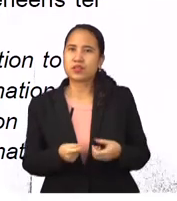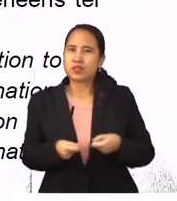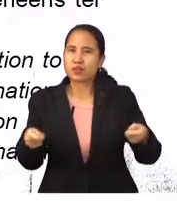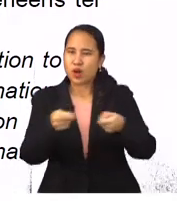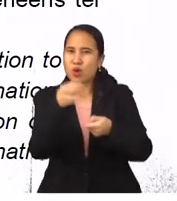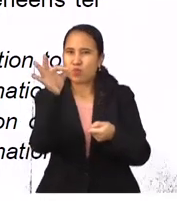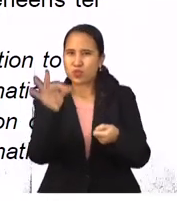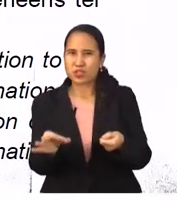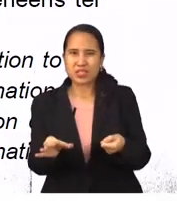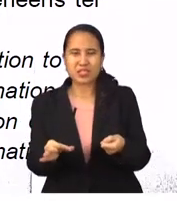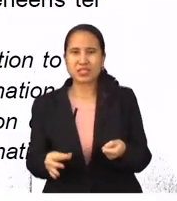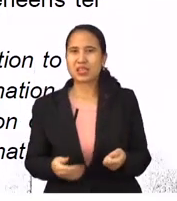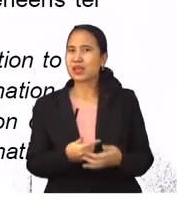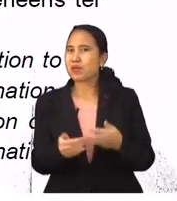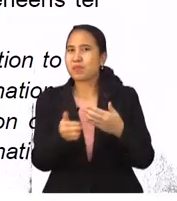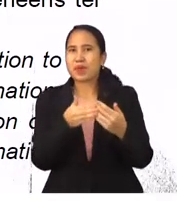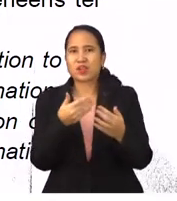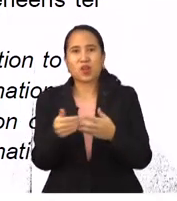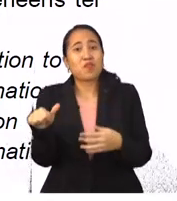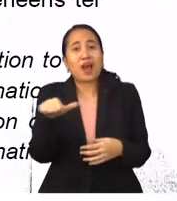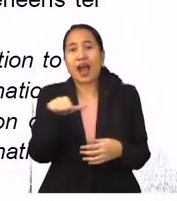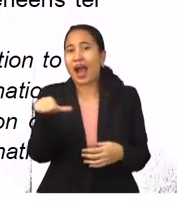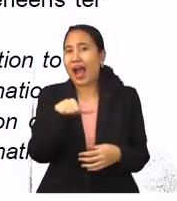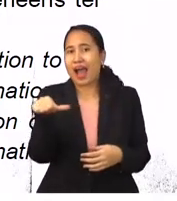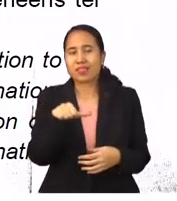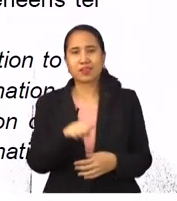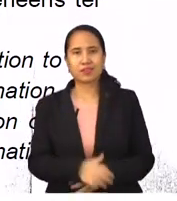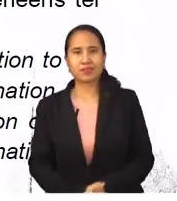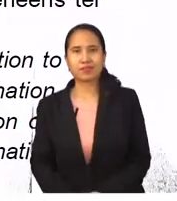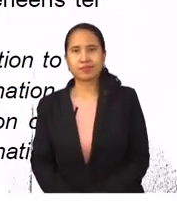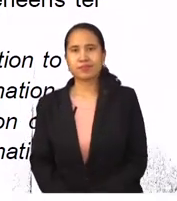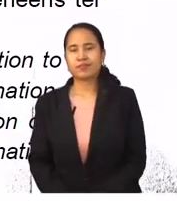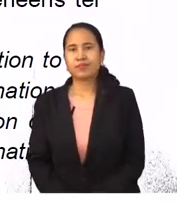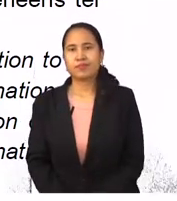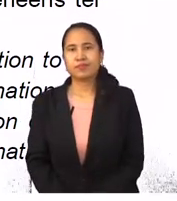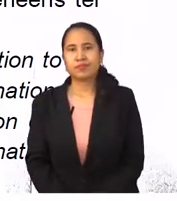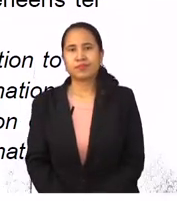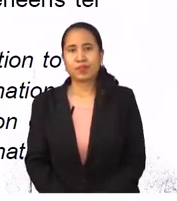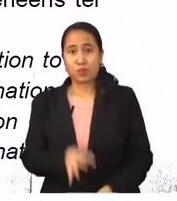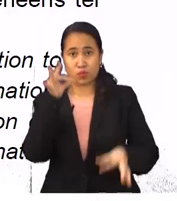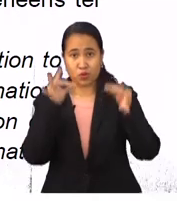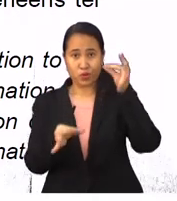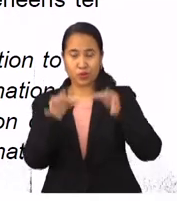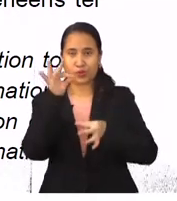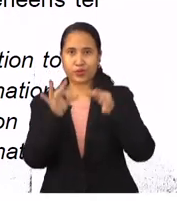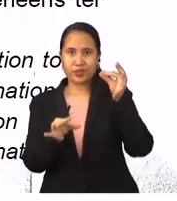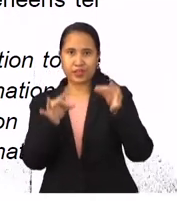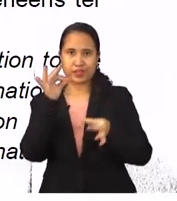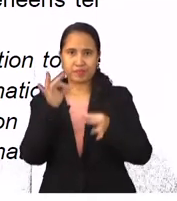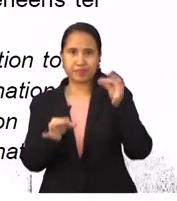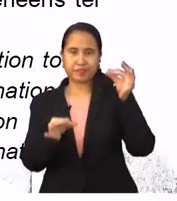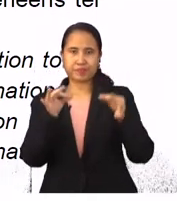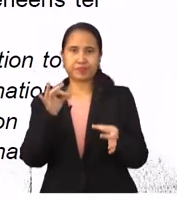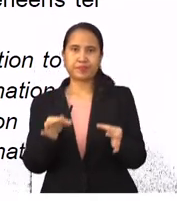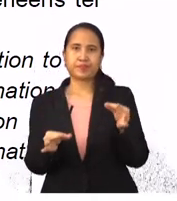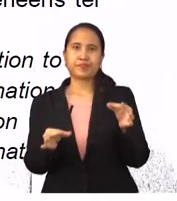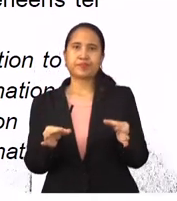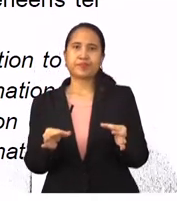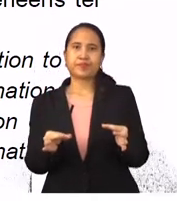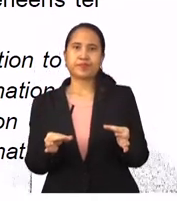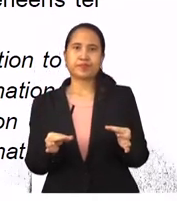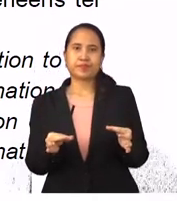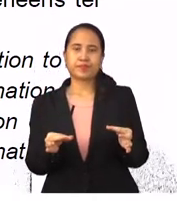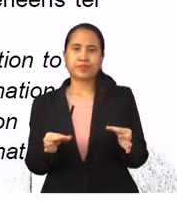of sociale omstandigheden of enige andere status. Bij de beoordeling van de onverenigbaarheid van